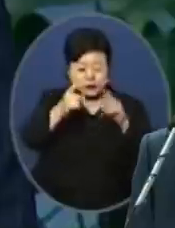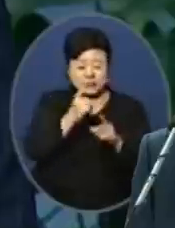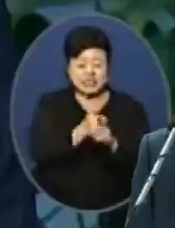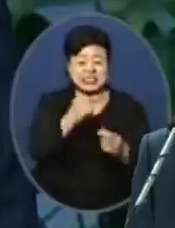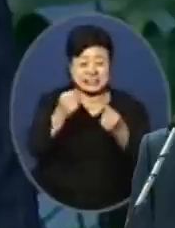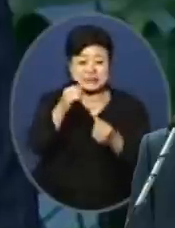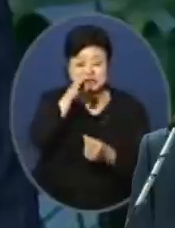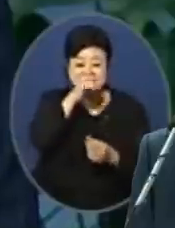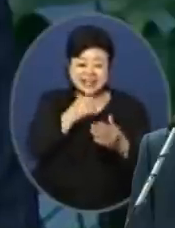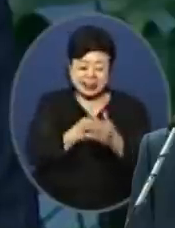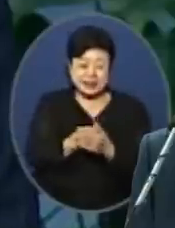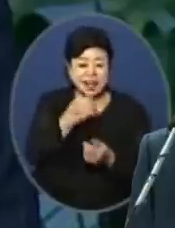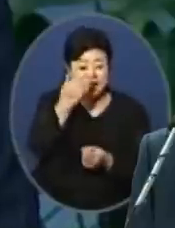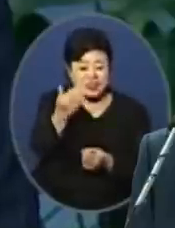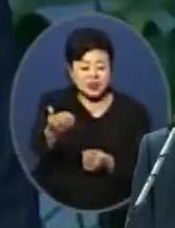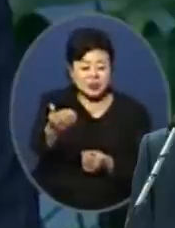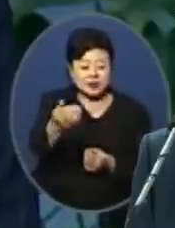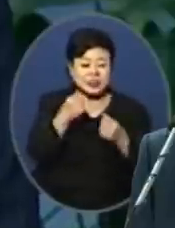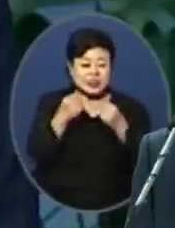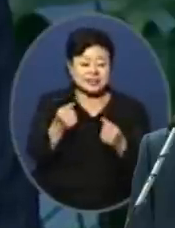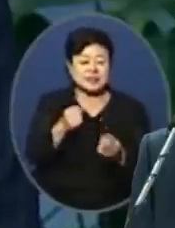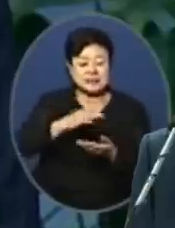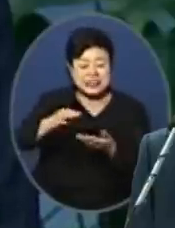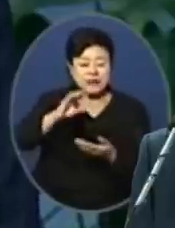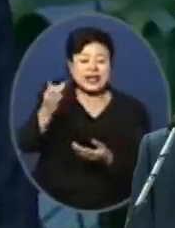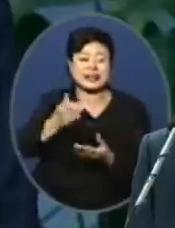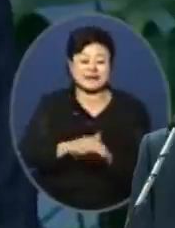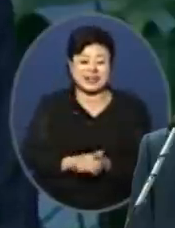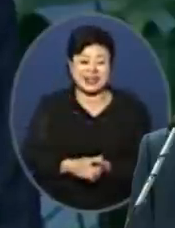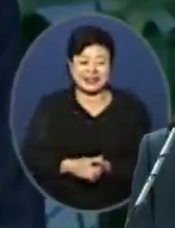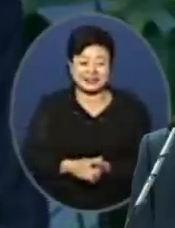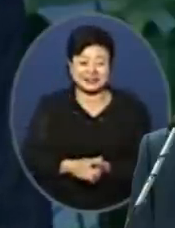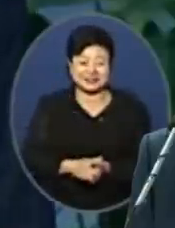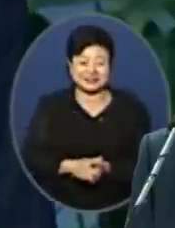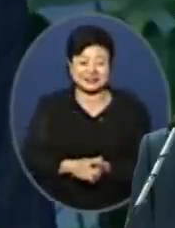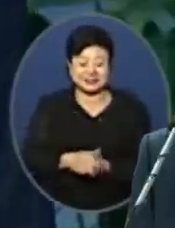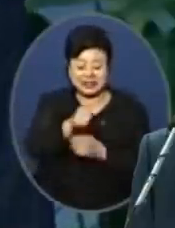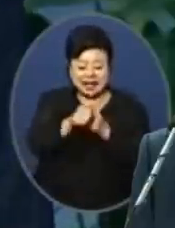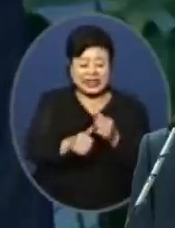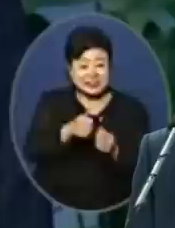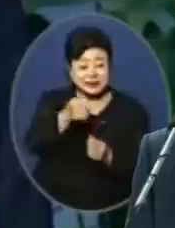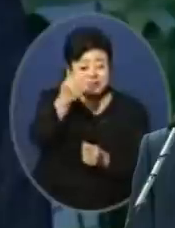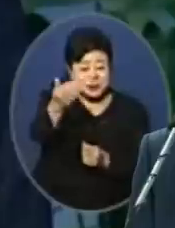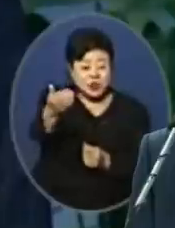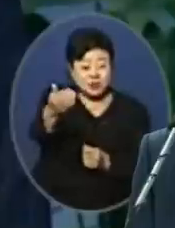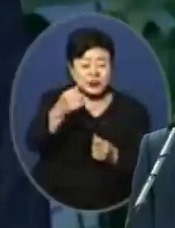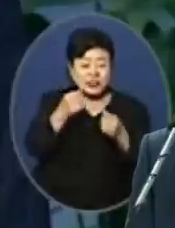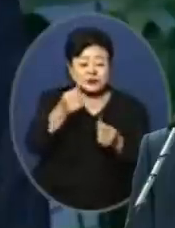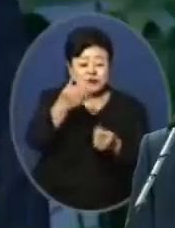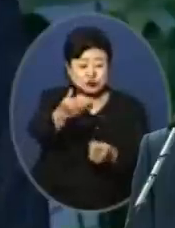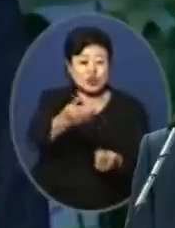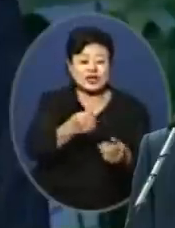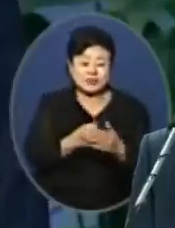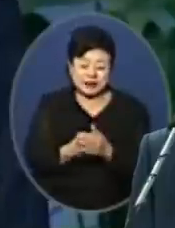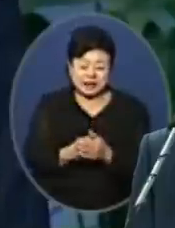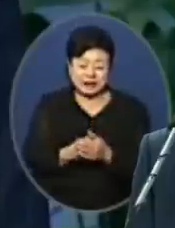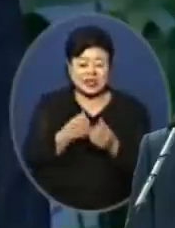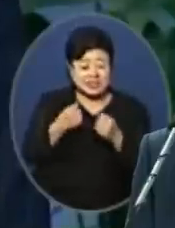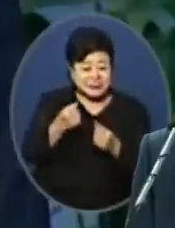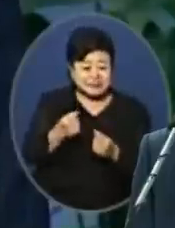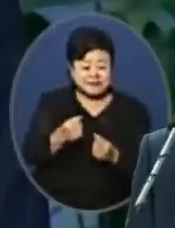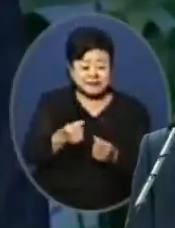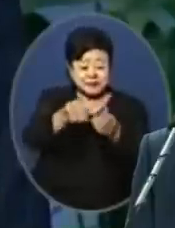힘이 들어있기 때문에 여러분이 그 힘을 사용해야 되는 것입니다. 하나님이 여러분 그 힘을 주셨으므로 그